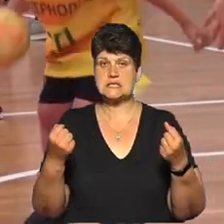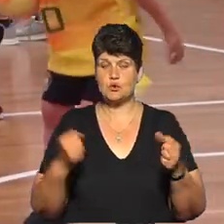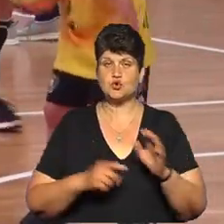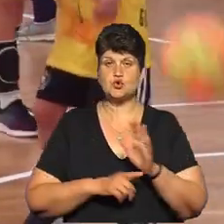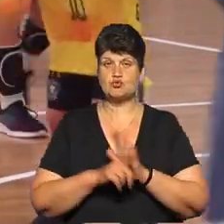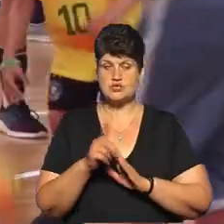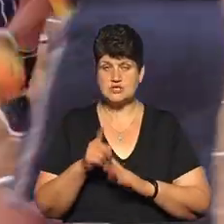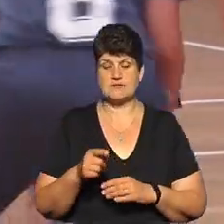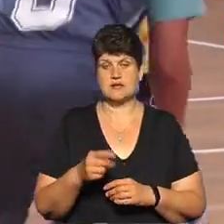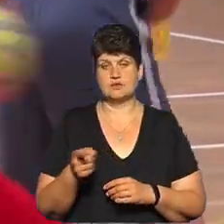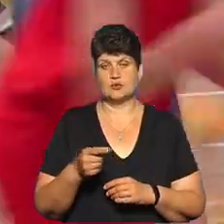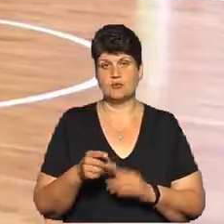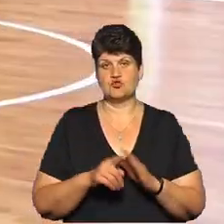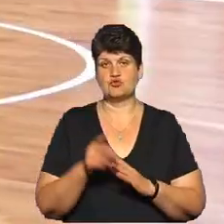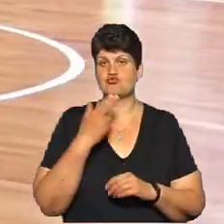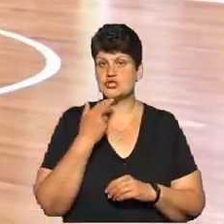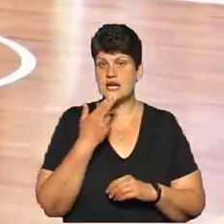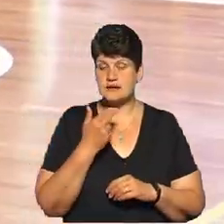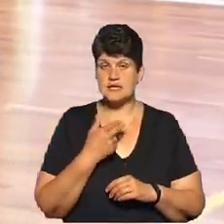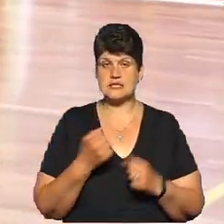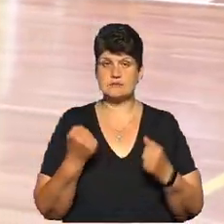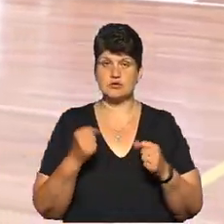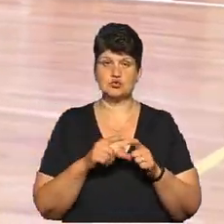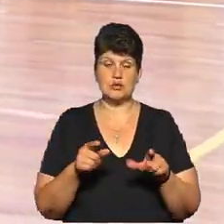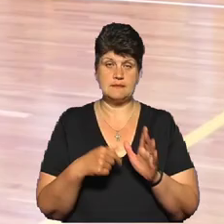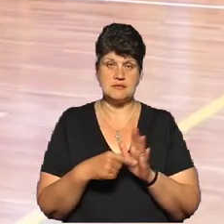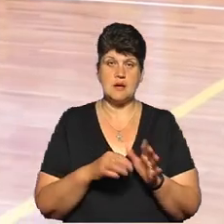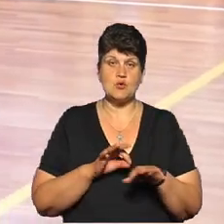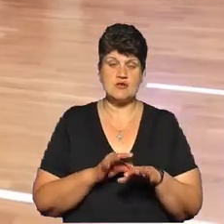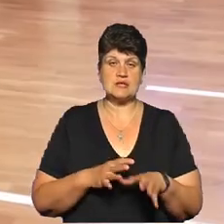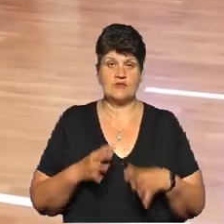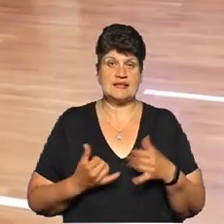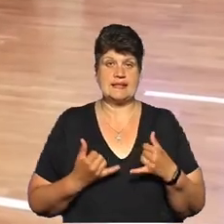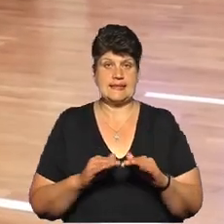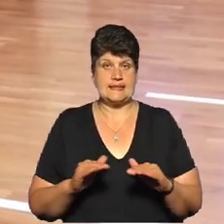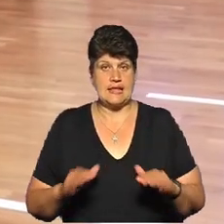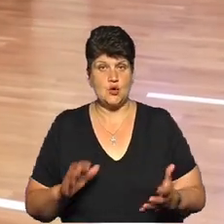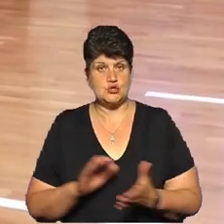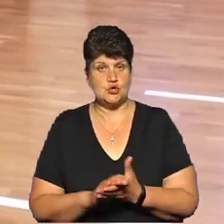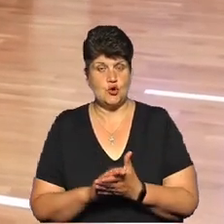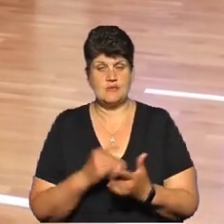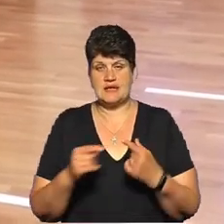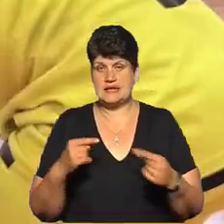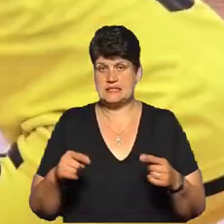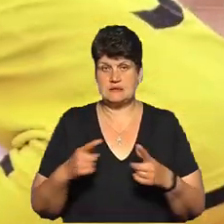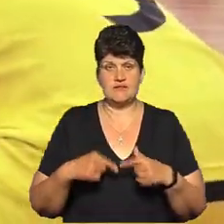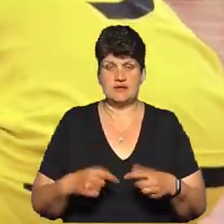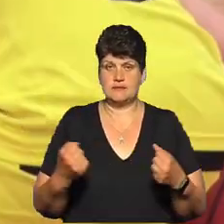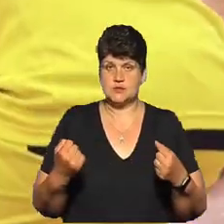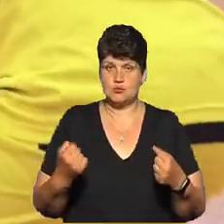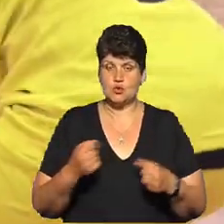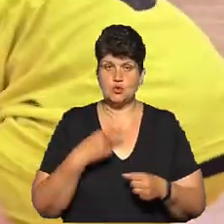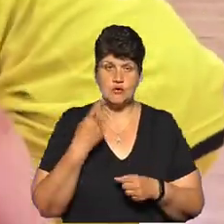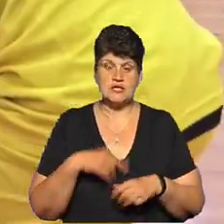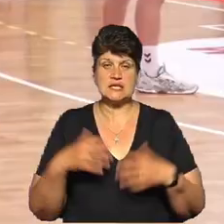червня. Відтоді спортивні школи міста проводять тренування для дітей і ознайомлюють з різними видами спорту, розповідає начальниця відділу управління